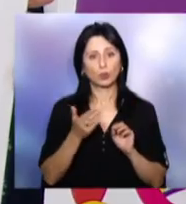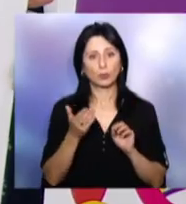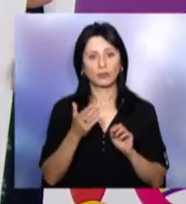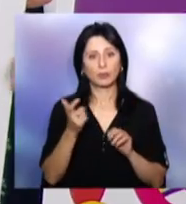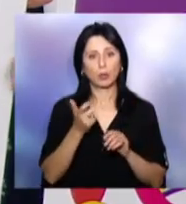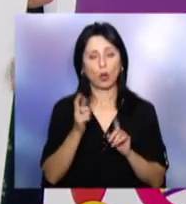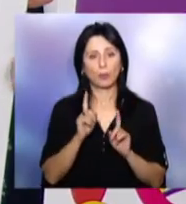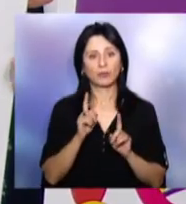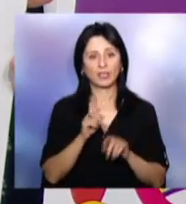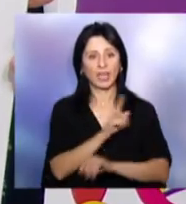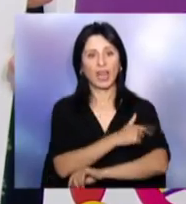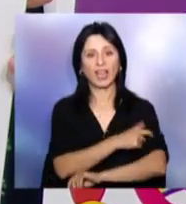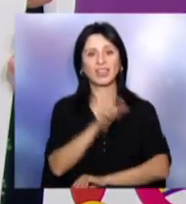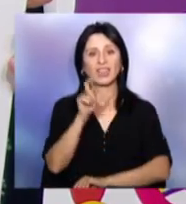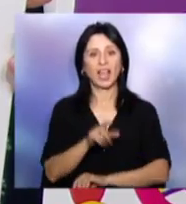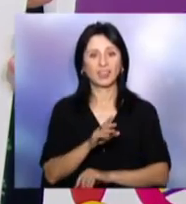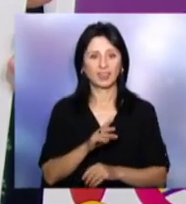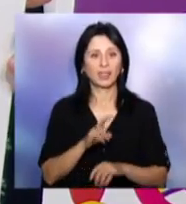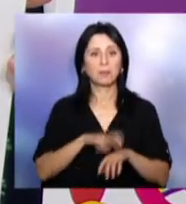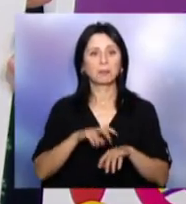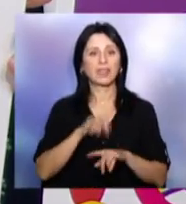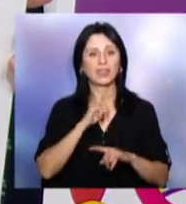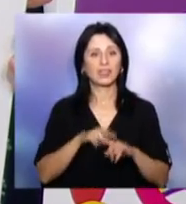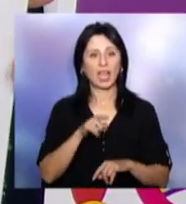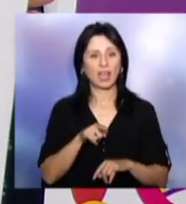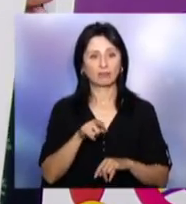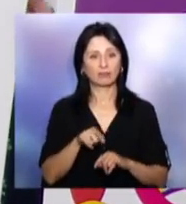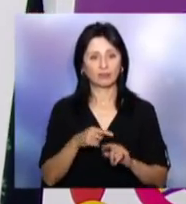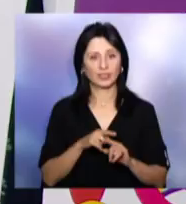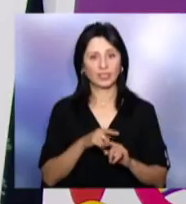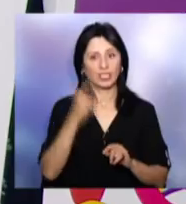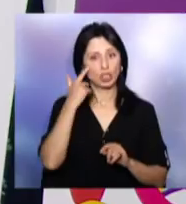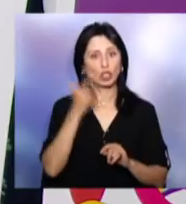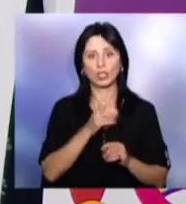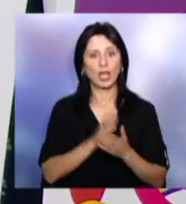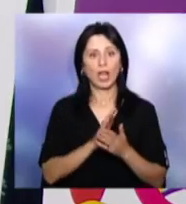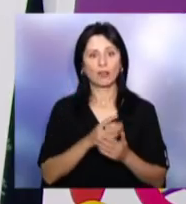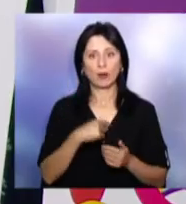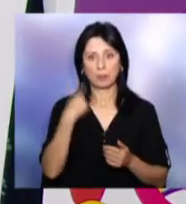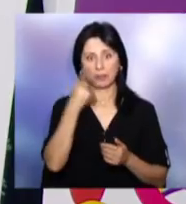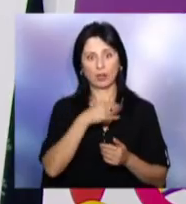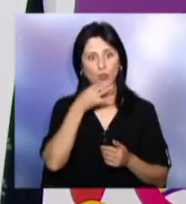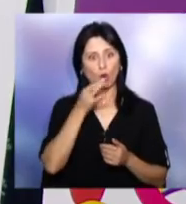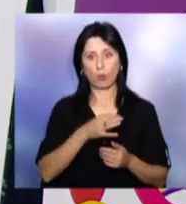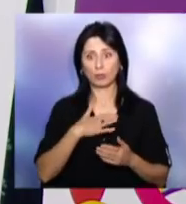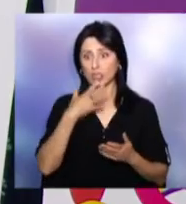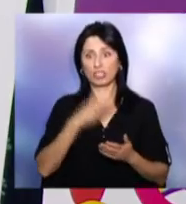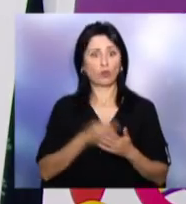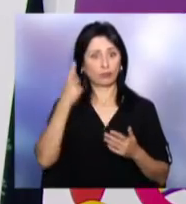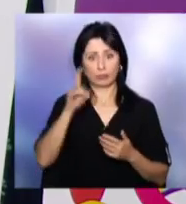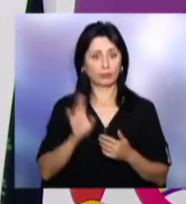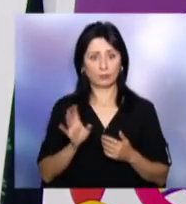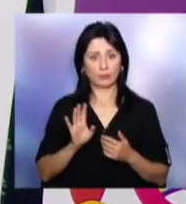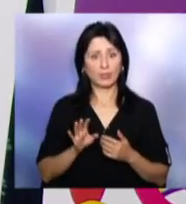რომელსაც ფლობენ ექთნები, მედდები და ეს ცოდნა არ არის ჩვენს პირად გამოცდილებაზე